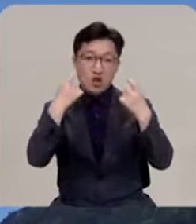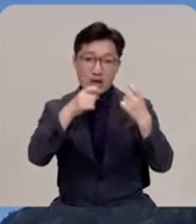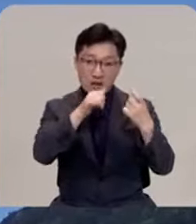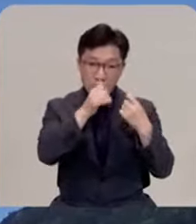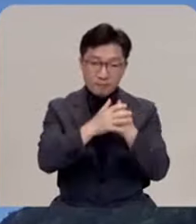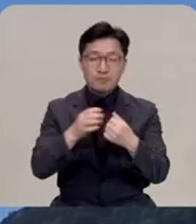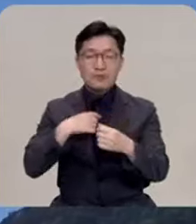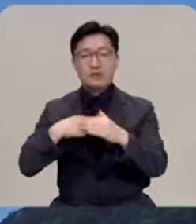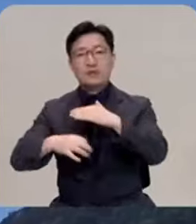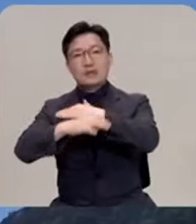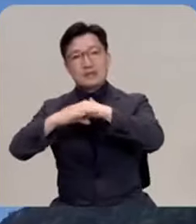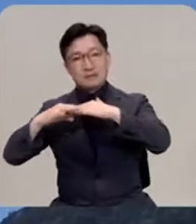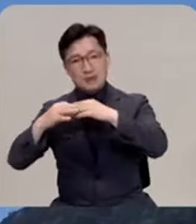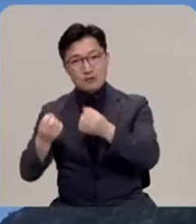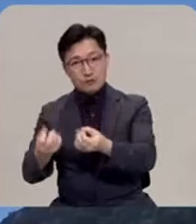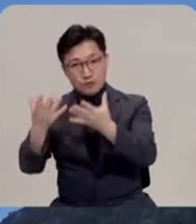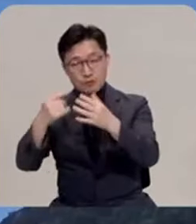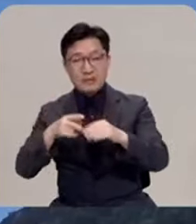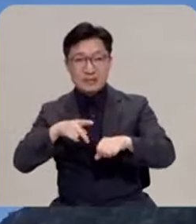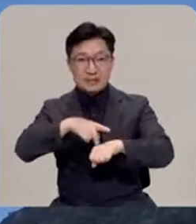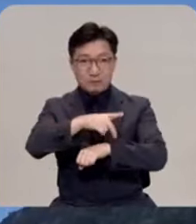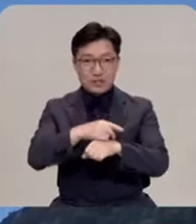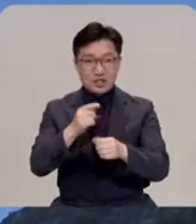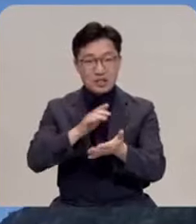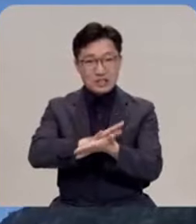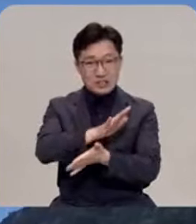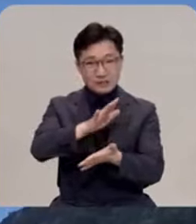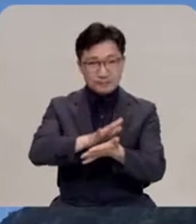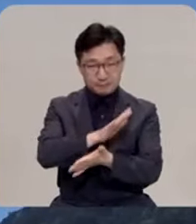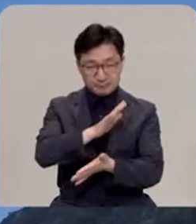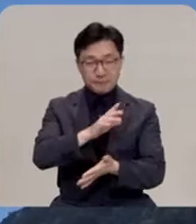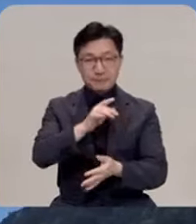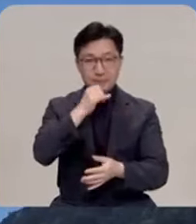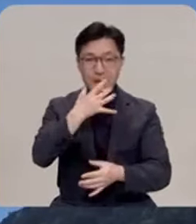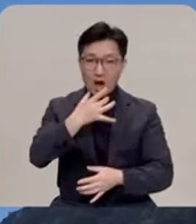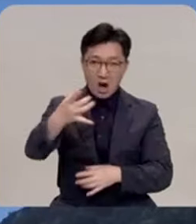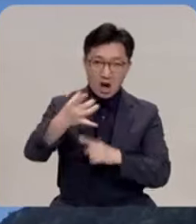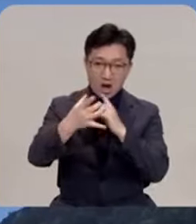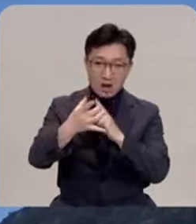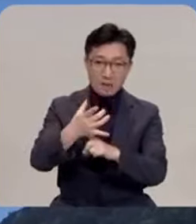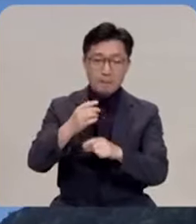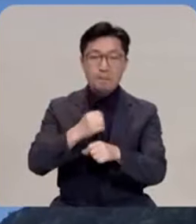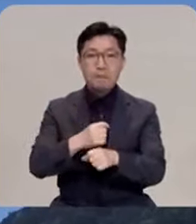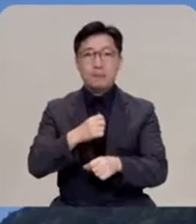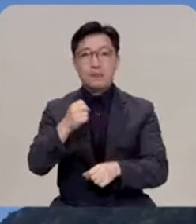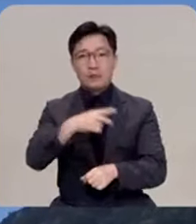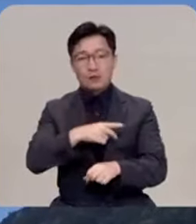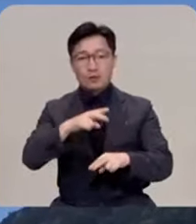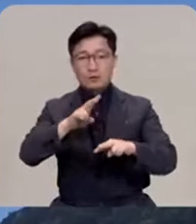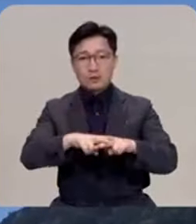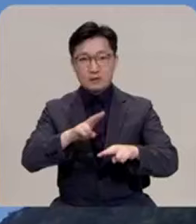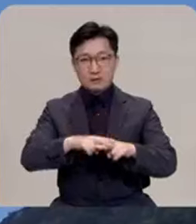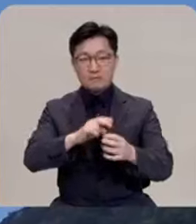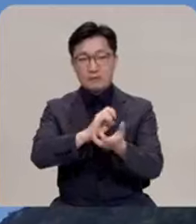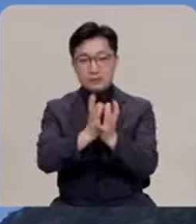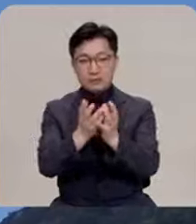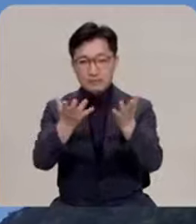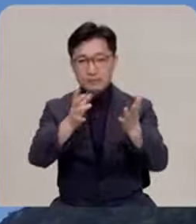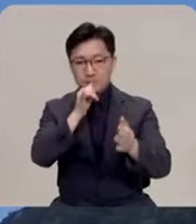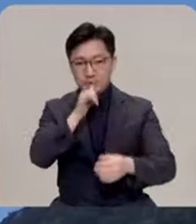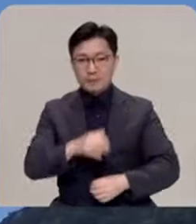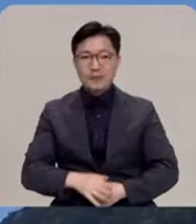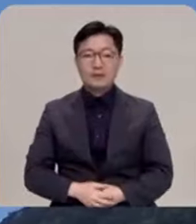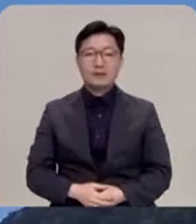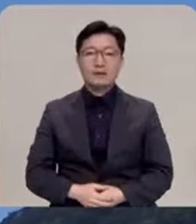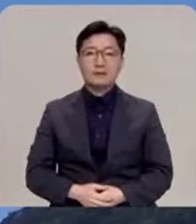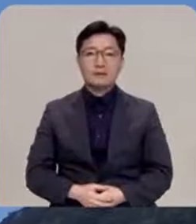김제 지평선 축제, 임실엔 치즈 축제, 익산 천만송이 국화 축제 등 각 지역을 대표하는 축제들도